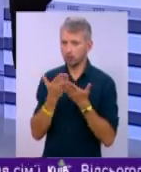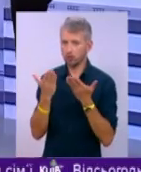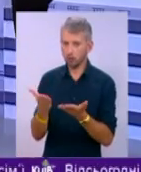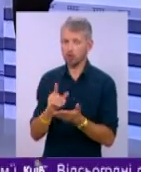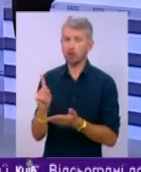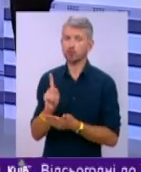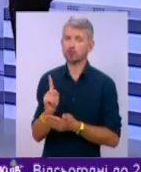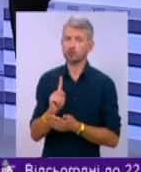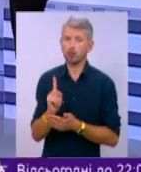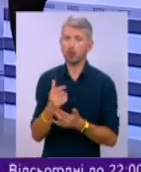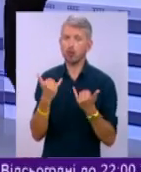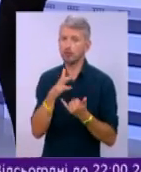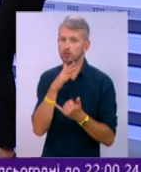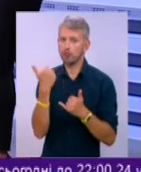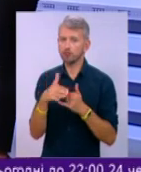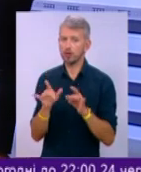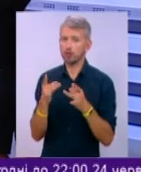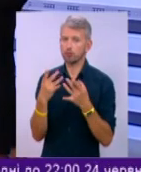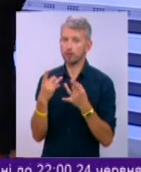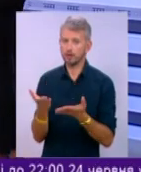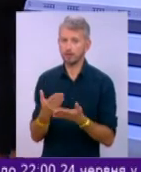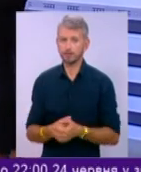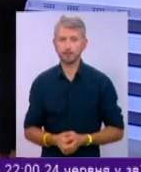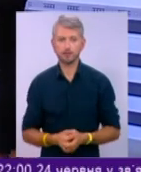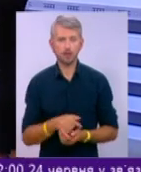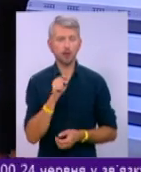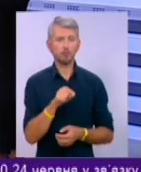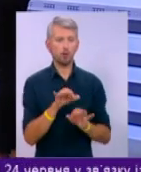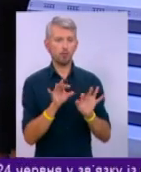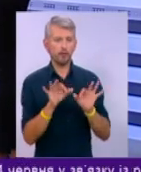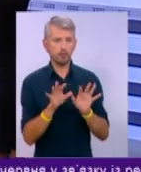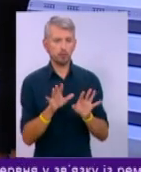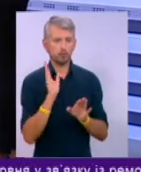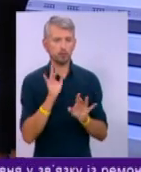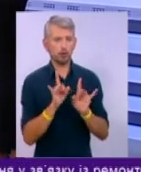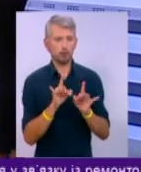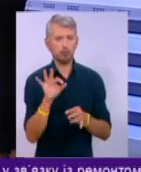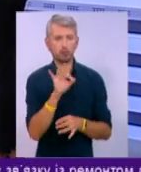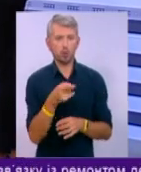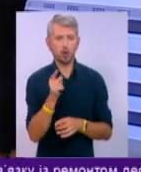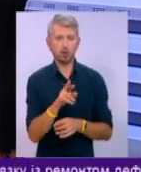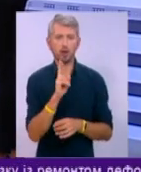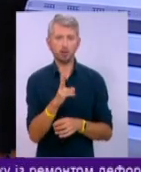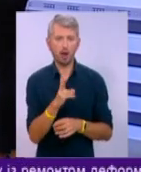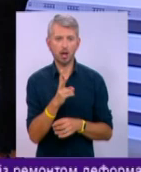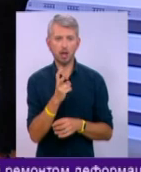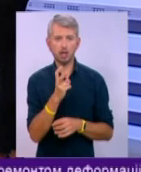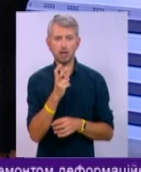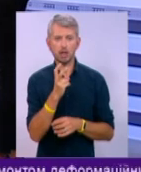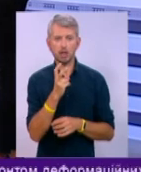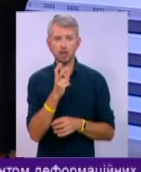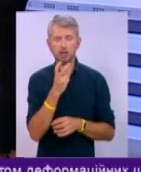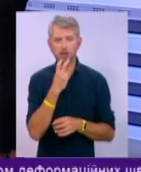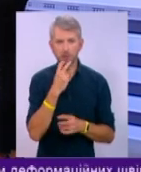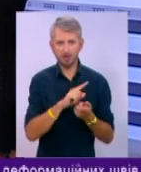Олександро, що на цей час вже нам розповісиш? У цьому випуску розповім про те, як сміх перетворити на